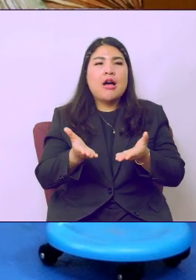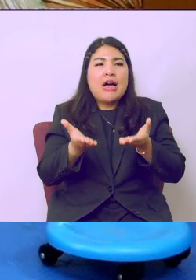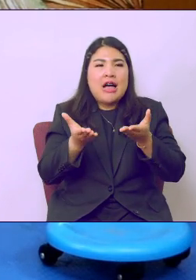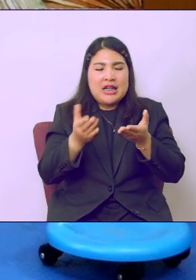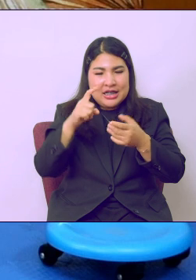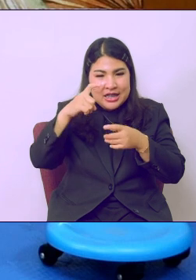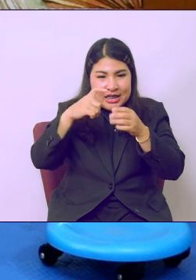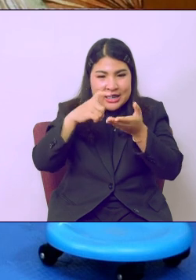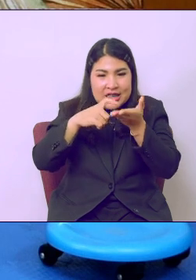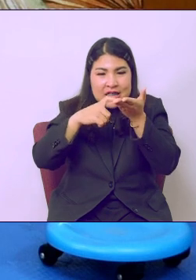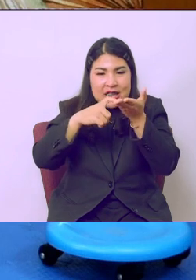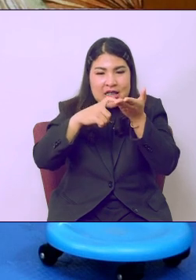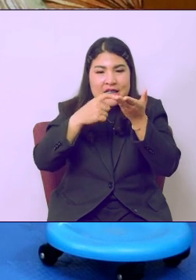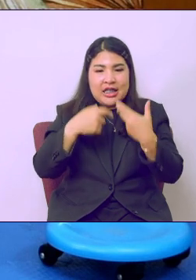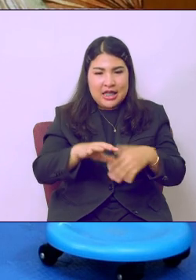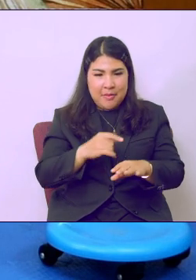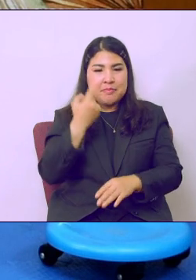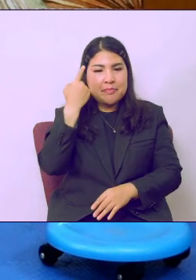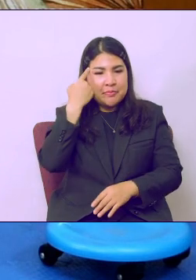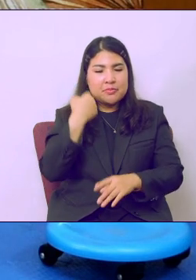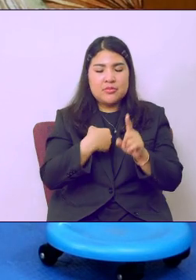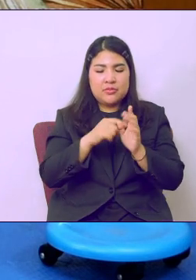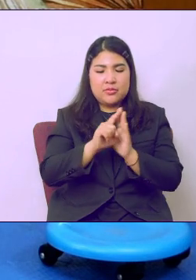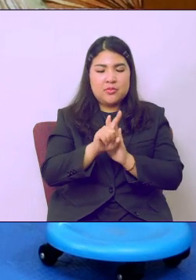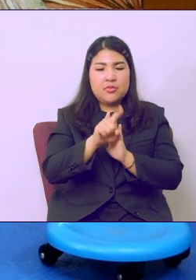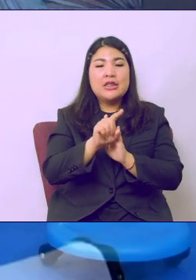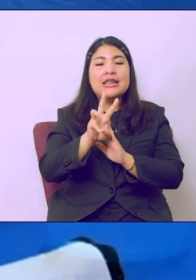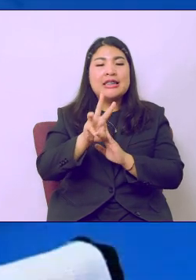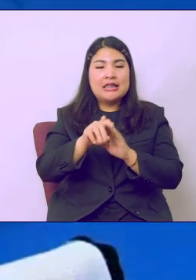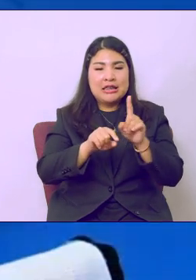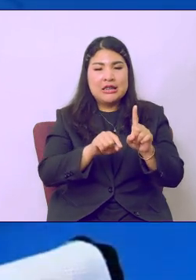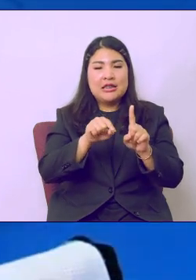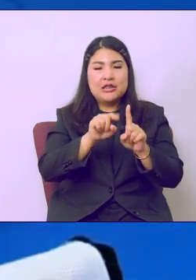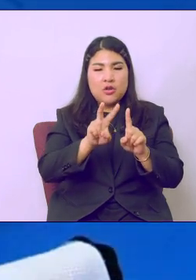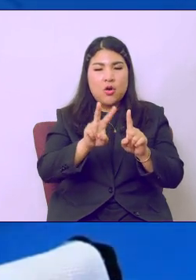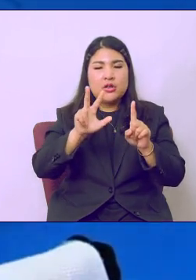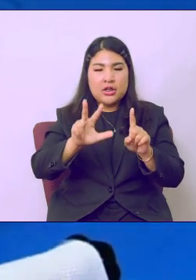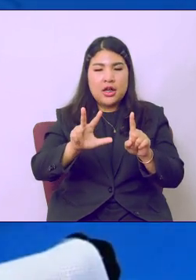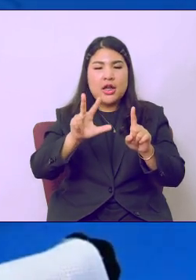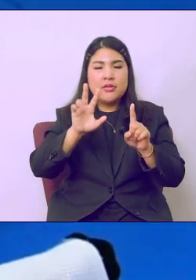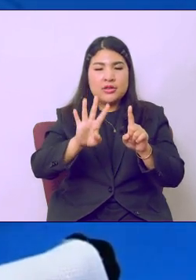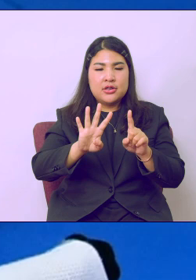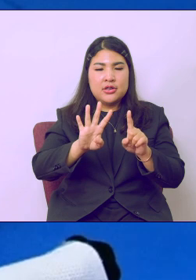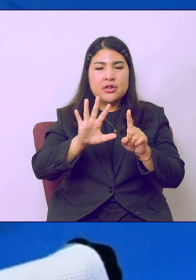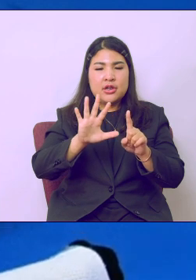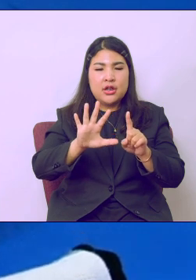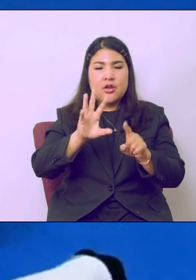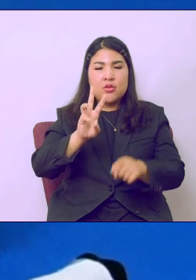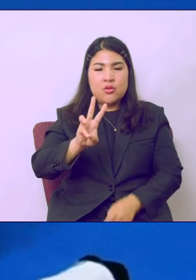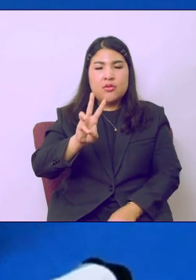ค้างไว้แค่เนี้ยนะครับนับ 1-10นะครับ 1 2 3 4